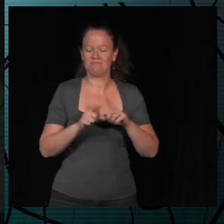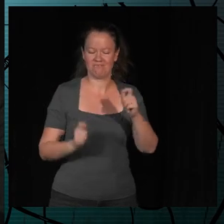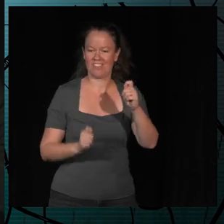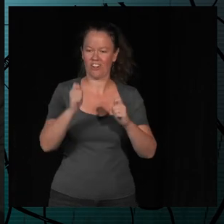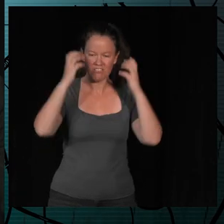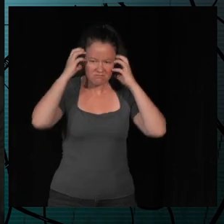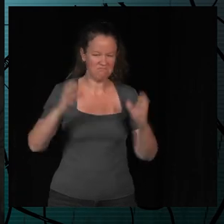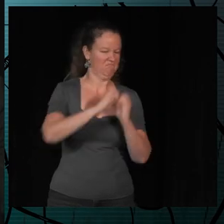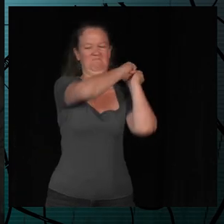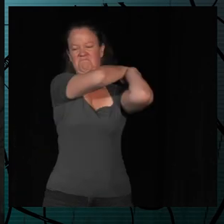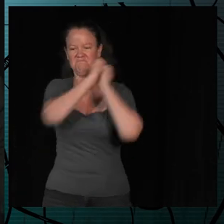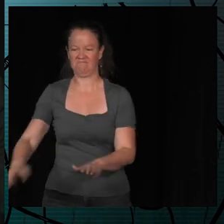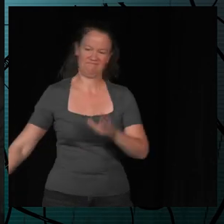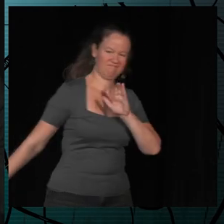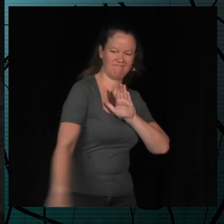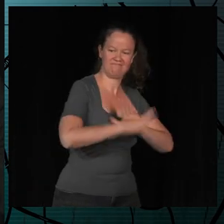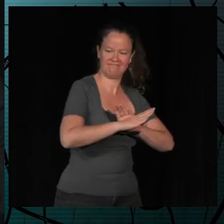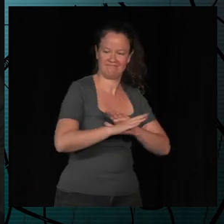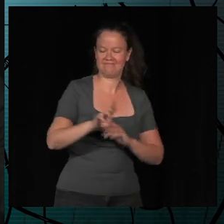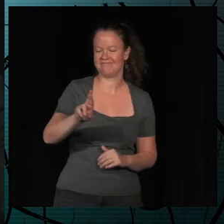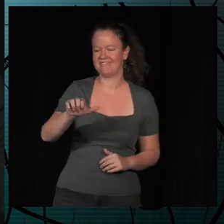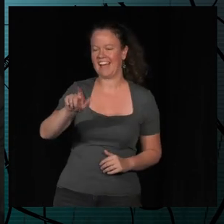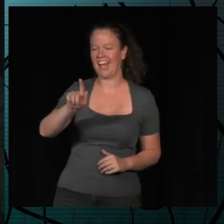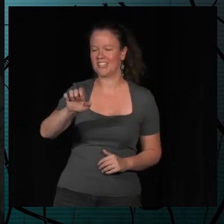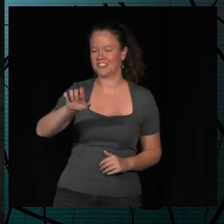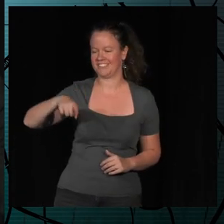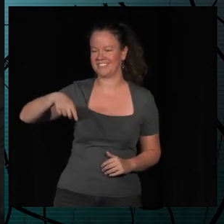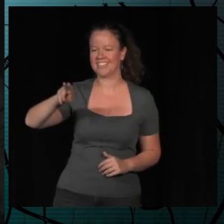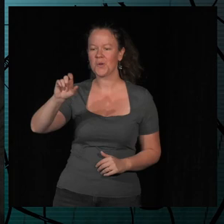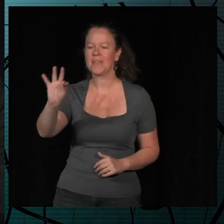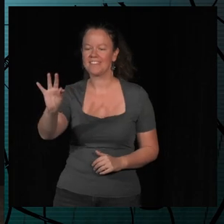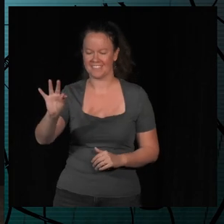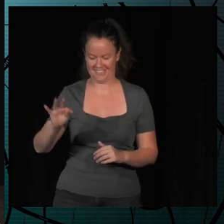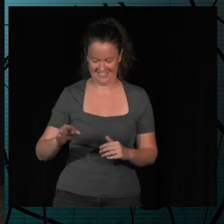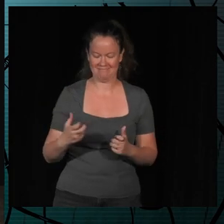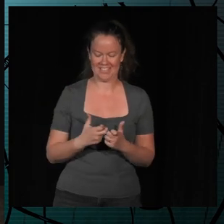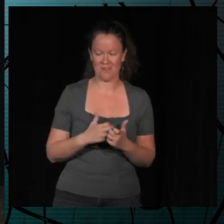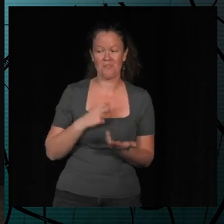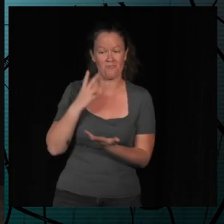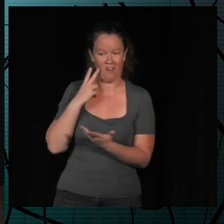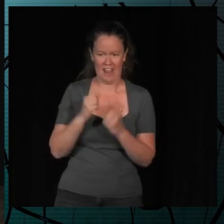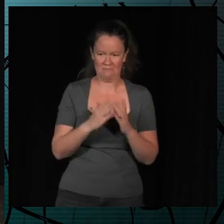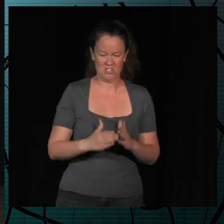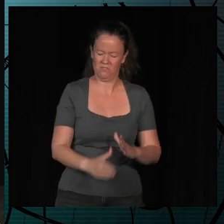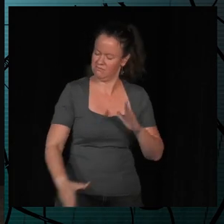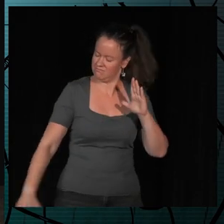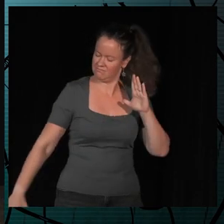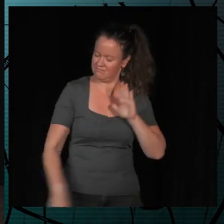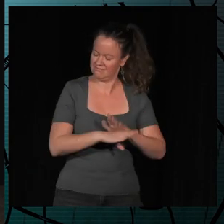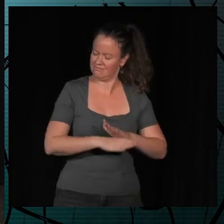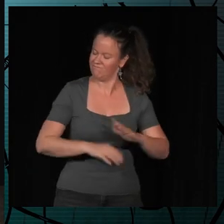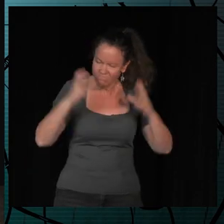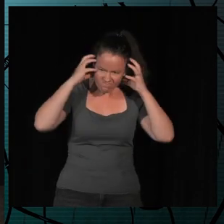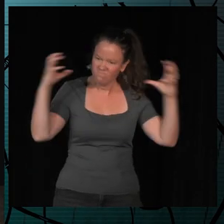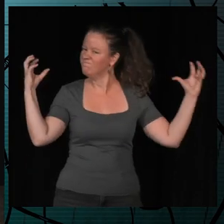terme c'est-à-dire je balance tout et je m'en vais bah ça je le fais oui bah rashkit c'est une variable qu'on enregistre nous parce que c'est vraiment je craquis alors au